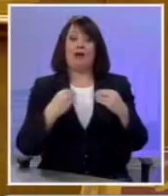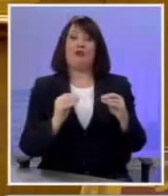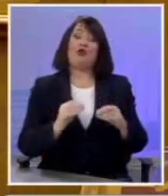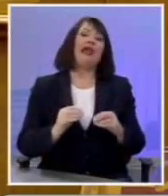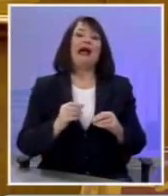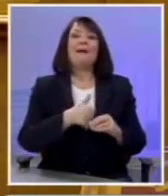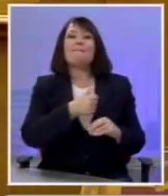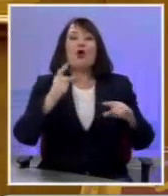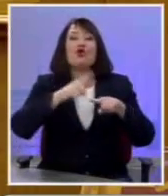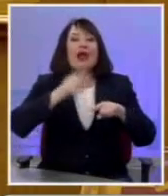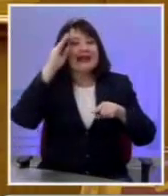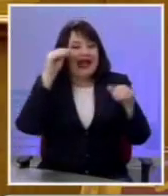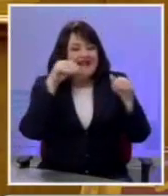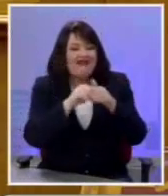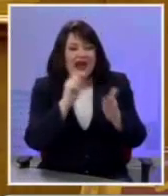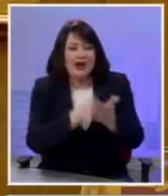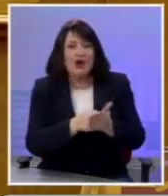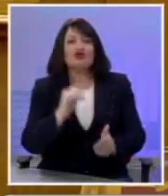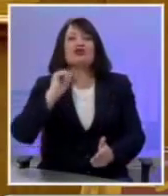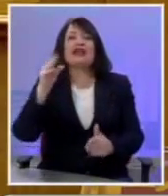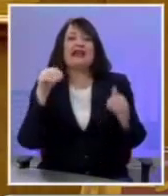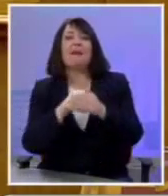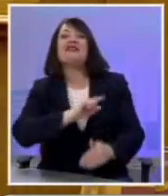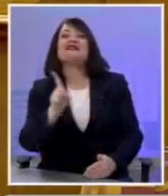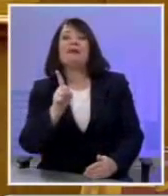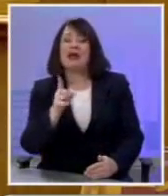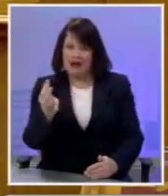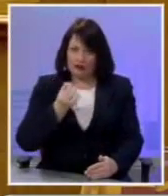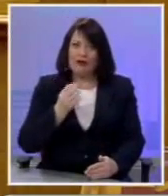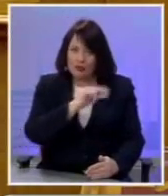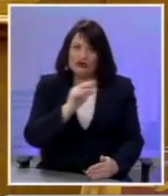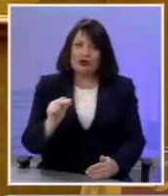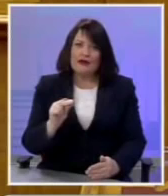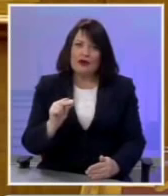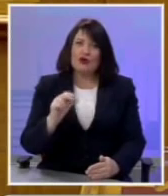ελληνικά κεφάλαια να αγοράσουν και έρθουν ξένα κεφάλαια να επενδύσουν? Θα μας πείτε το ίδιο?